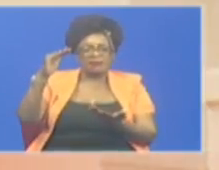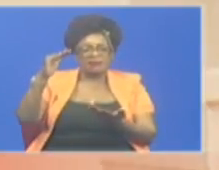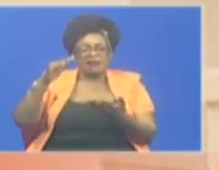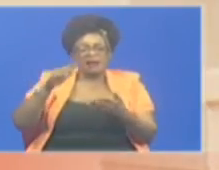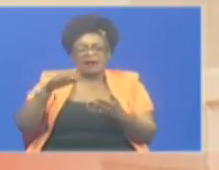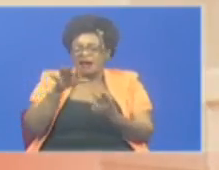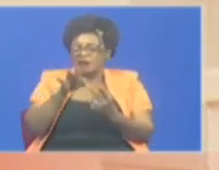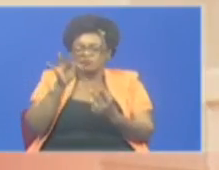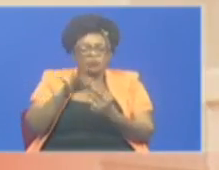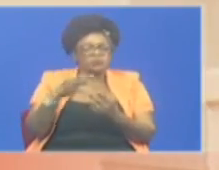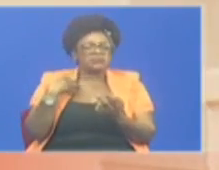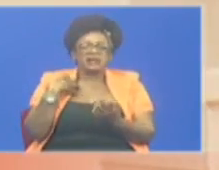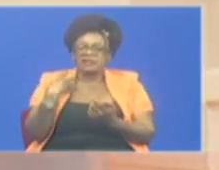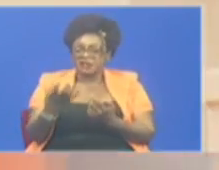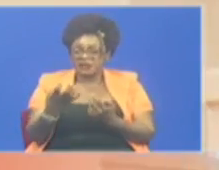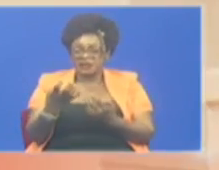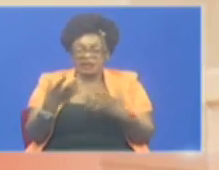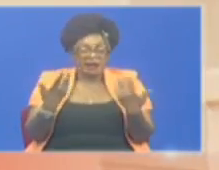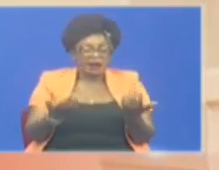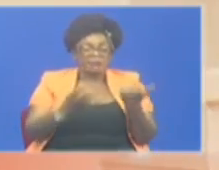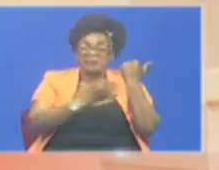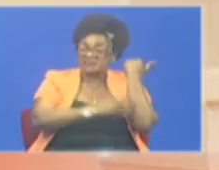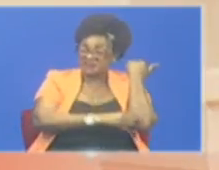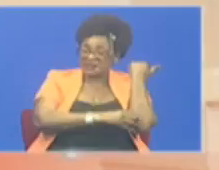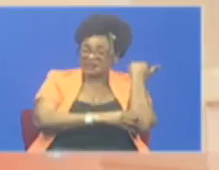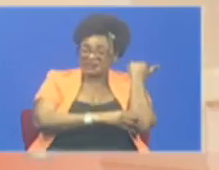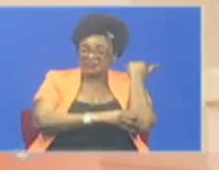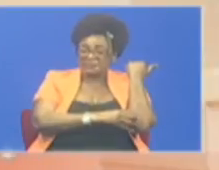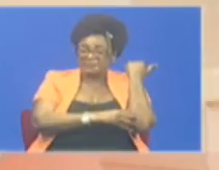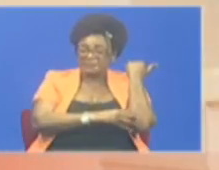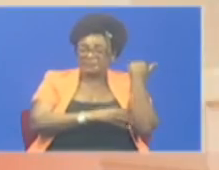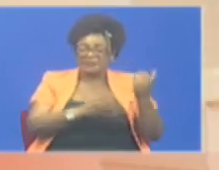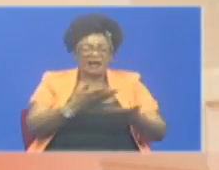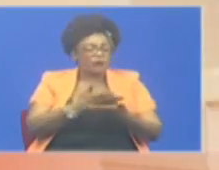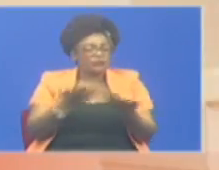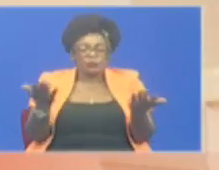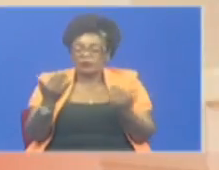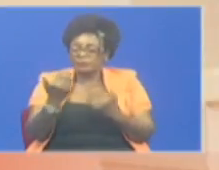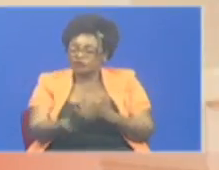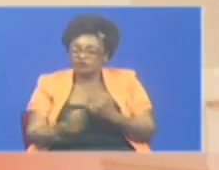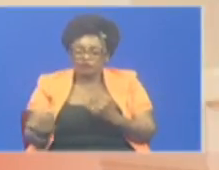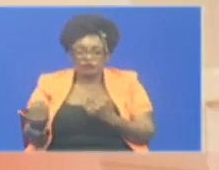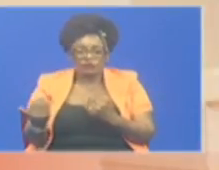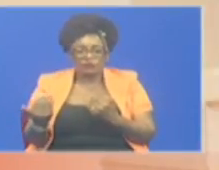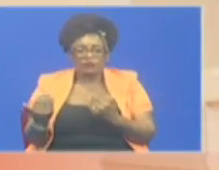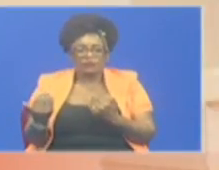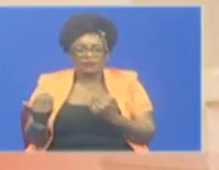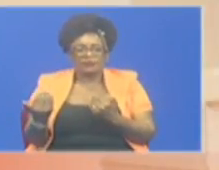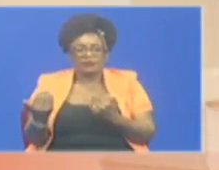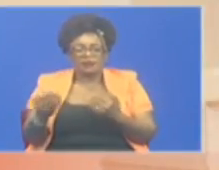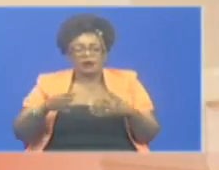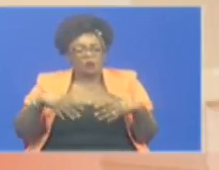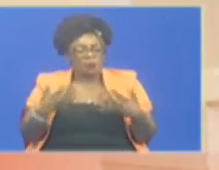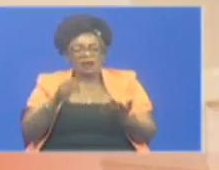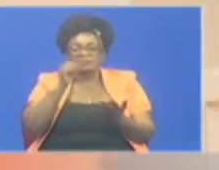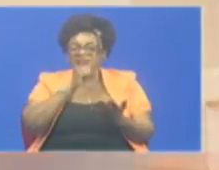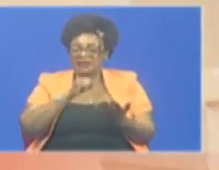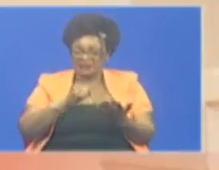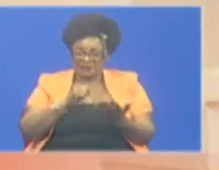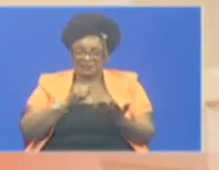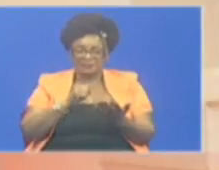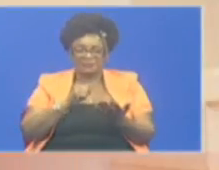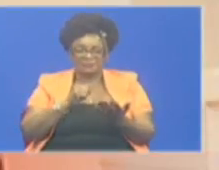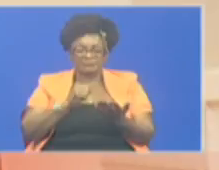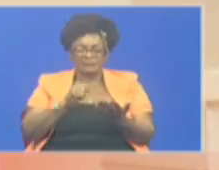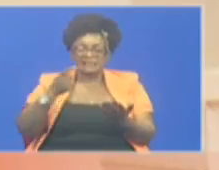Hauchagui tajiri ama maskini. Hauchagui mtoto wala mzee.